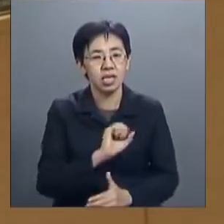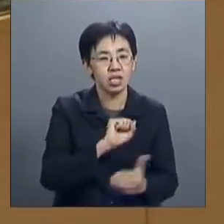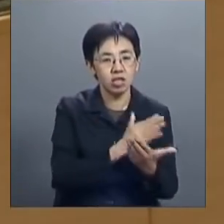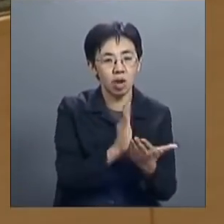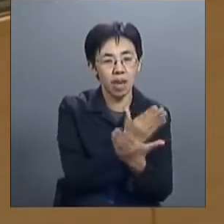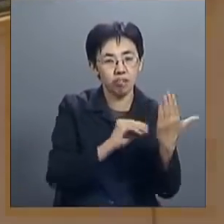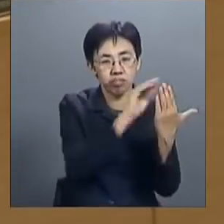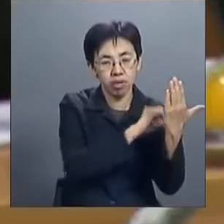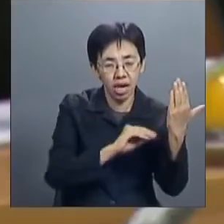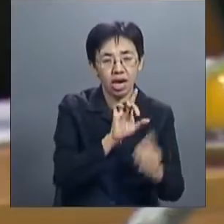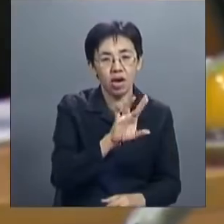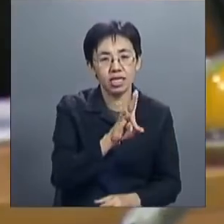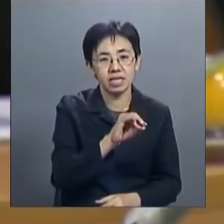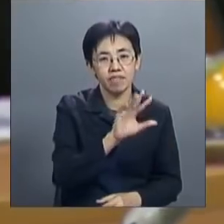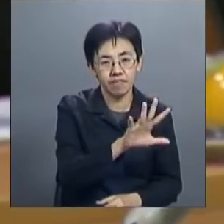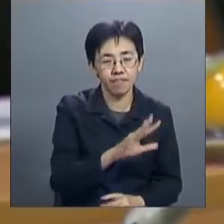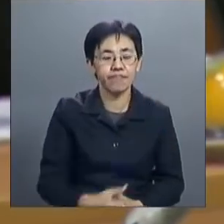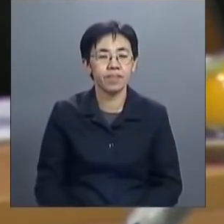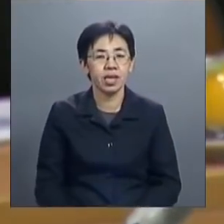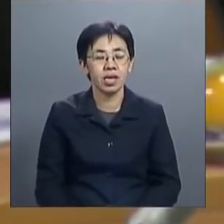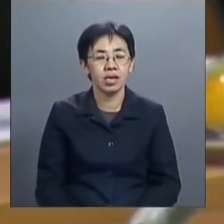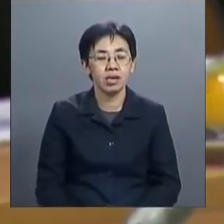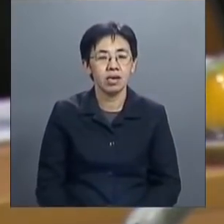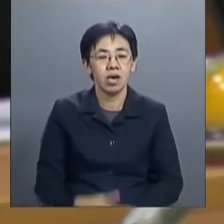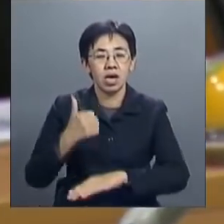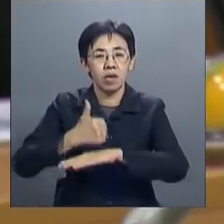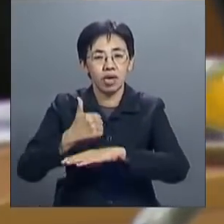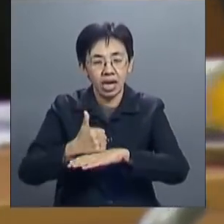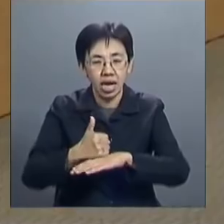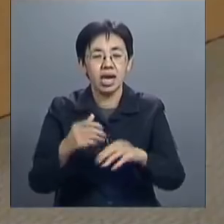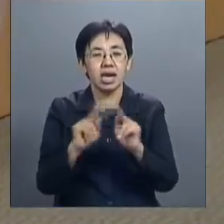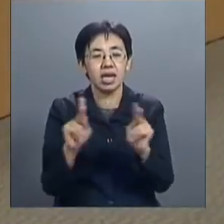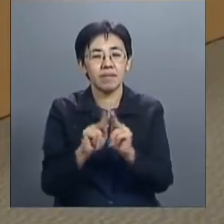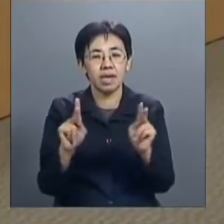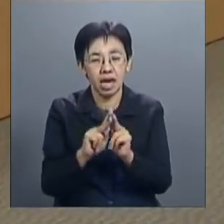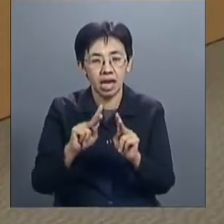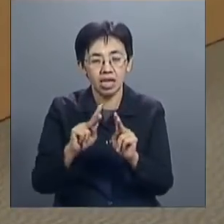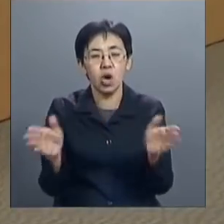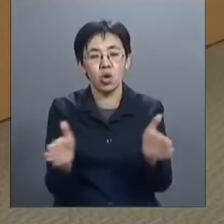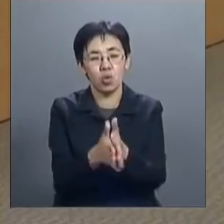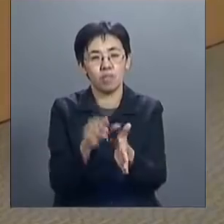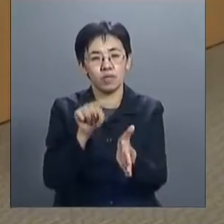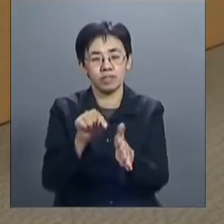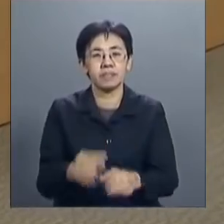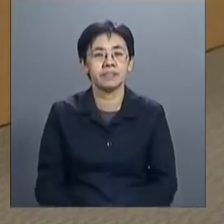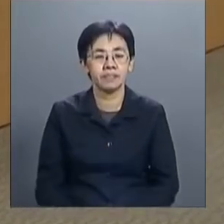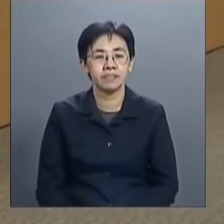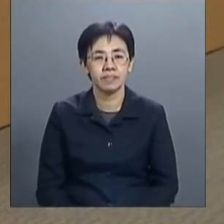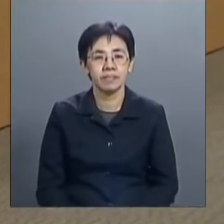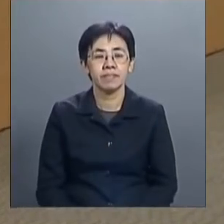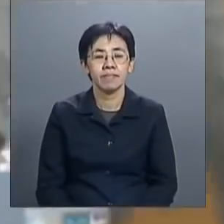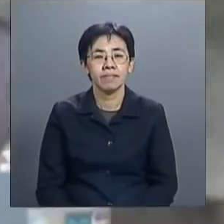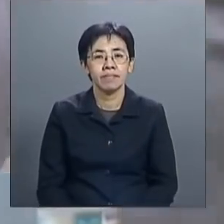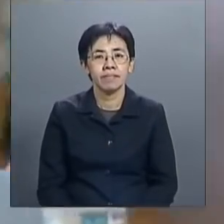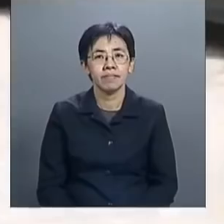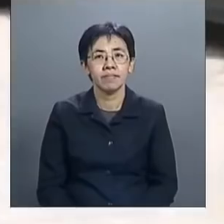ตเลือกตั้งอีก175คนรวมทั้งหัวหน้าพรรคและกรรมการบริหารพรรครวมอยู่ในนี้ด้วยค่ะ